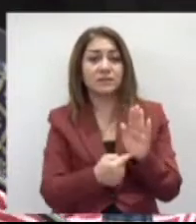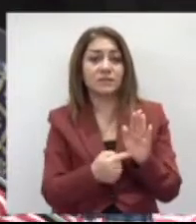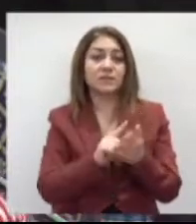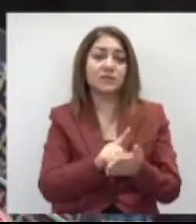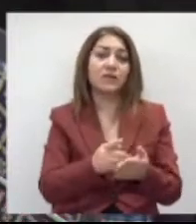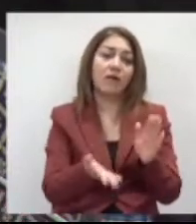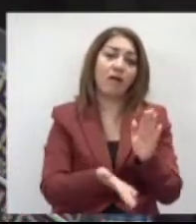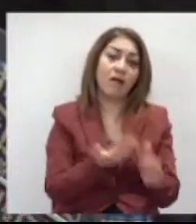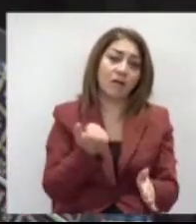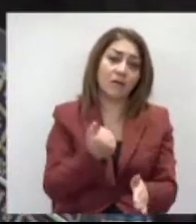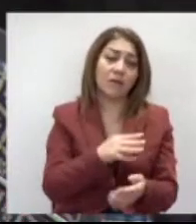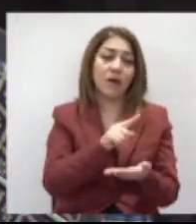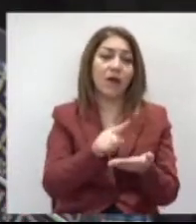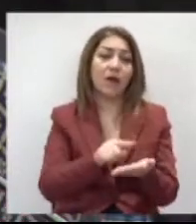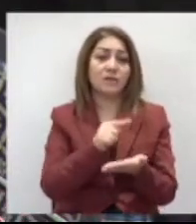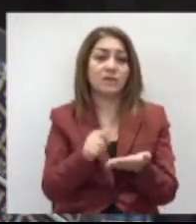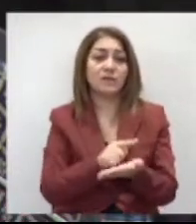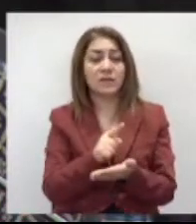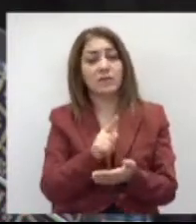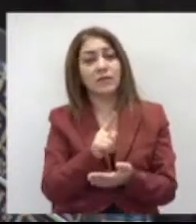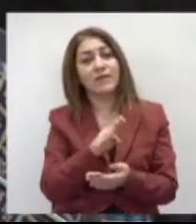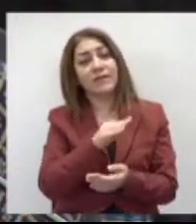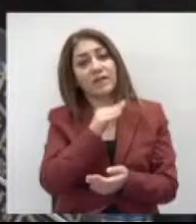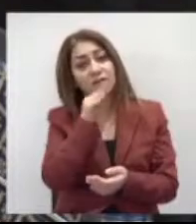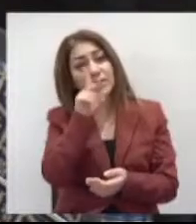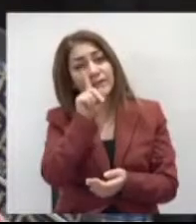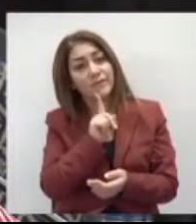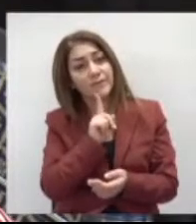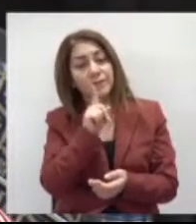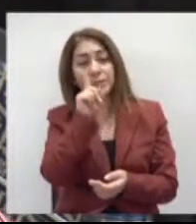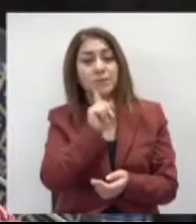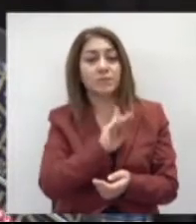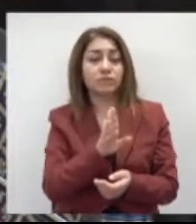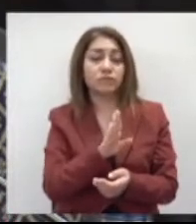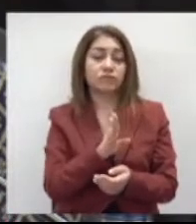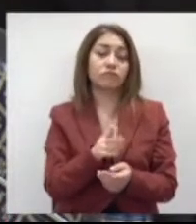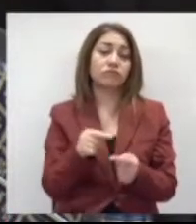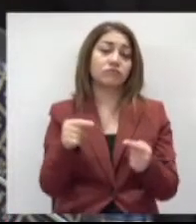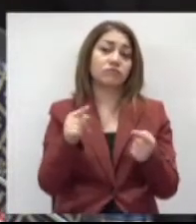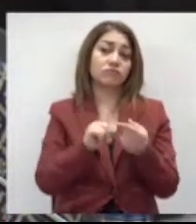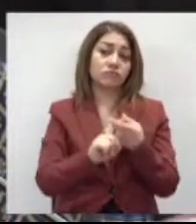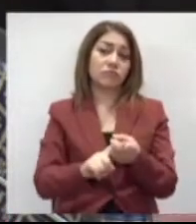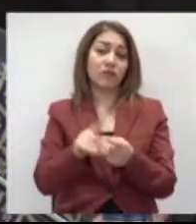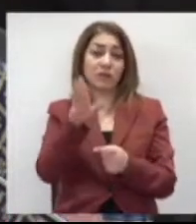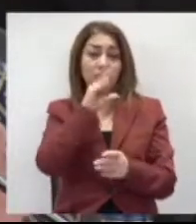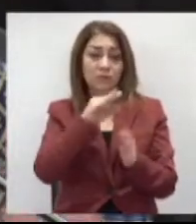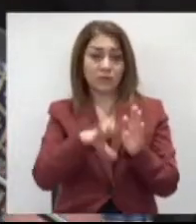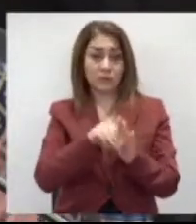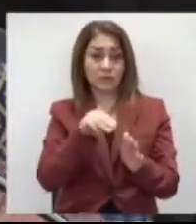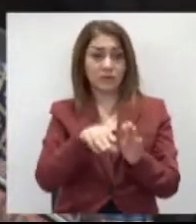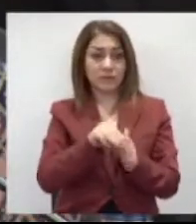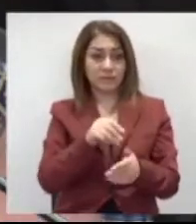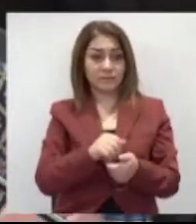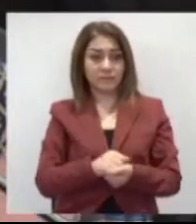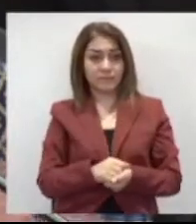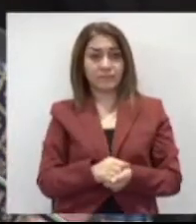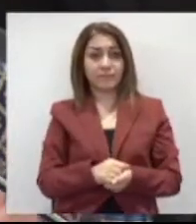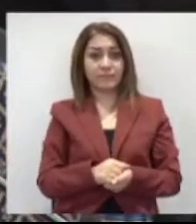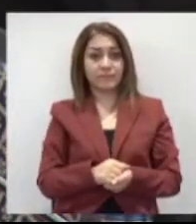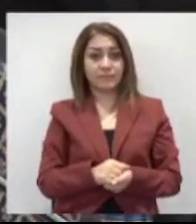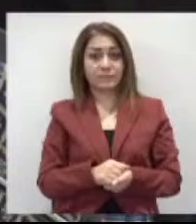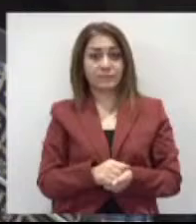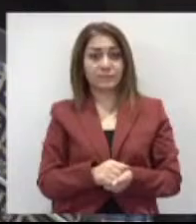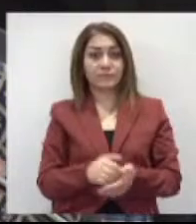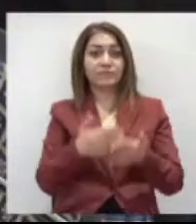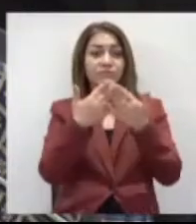հանենք, արդյոք մեր ուզած բոլոր հարցերը մեջը կընդգրկվեն, թե ոչ, և ըստ դրա կարելի է քվեարկել, պարզապես